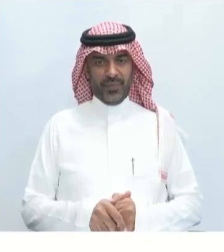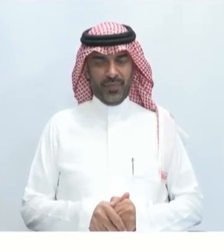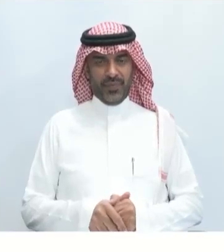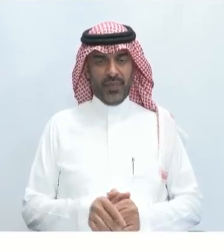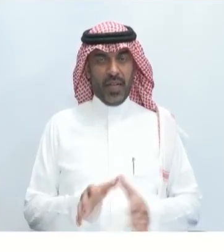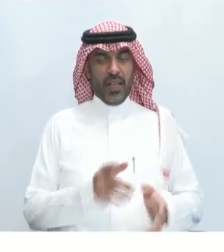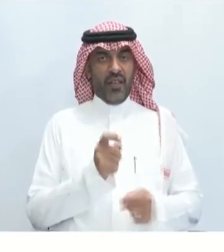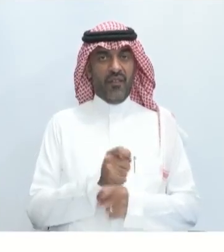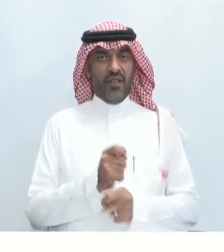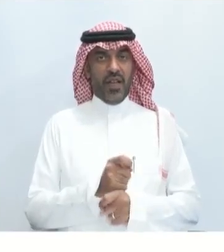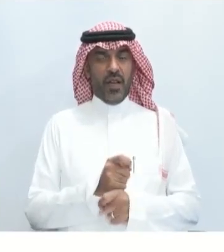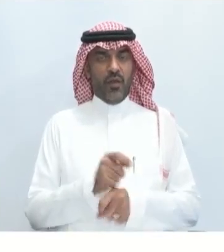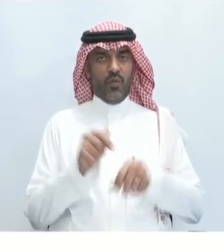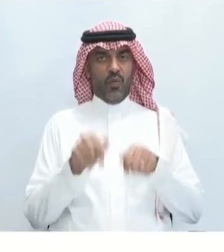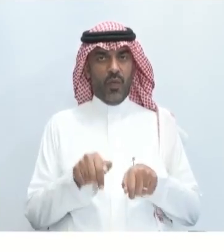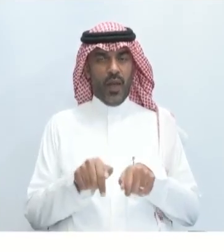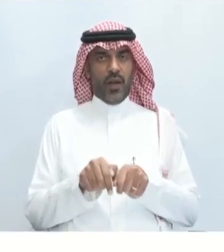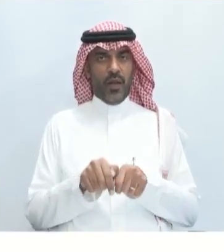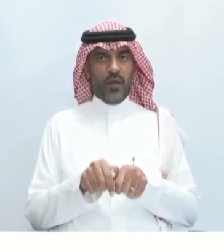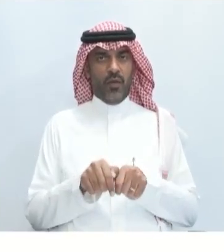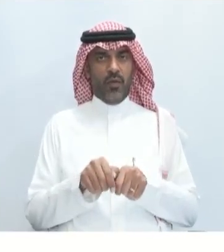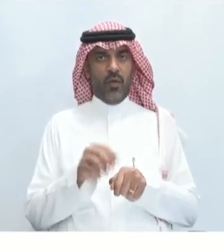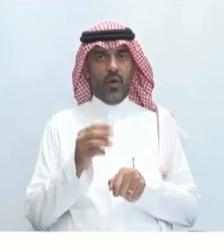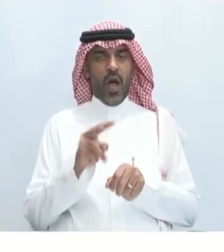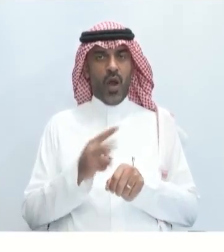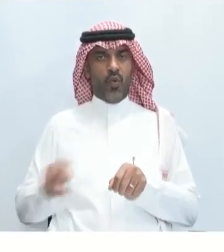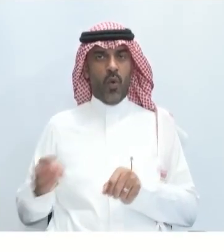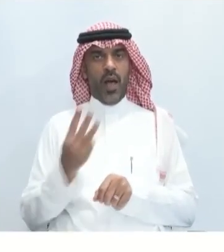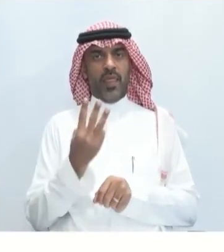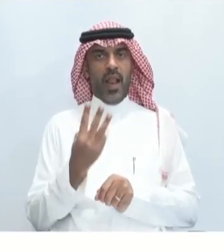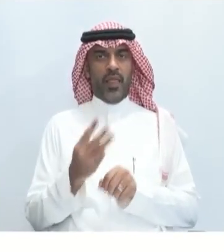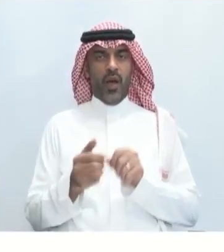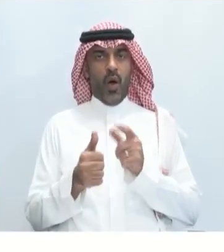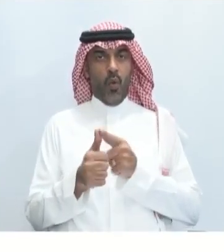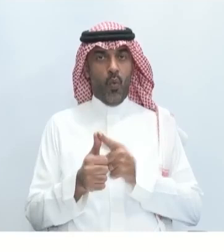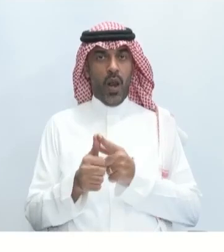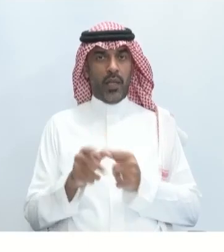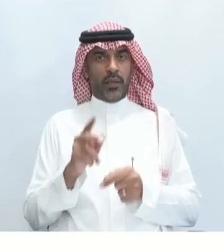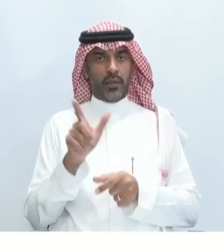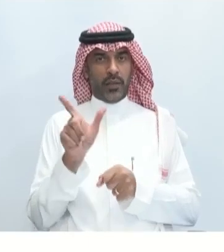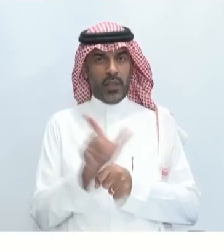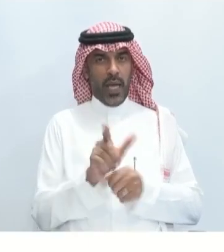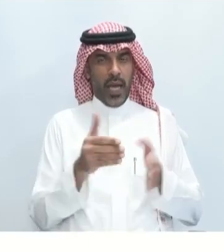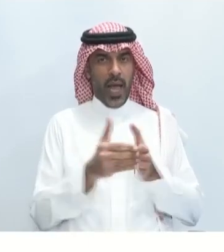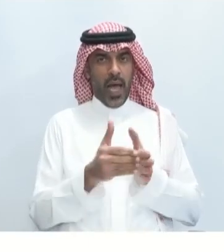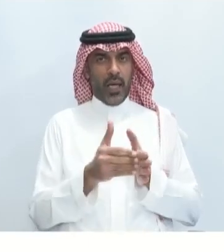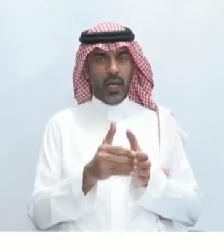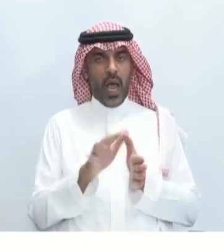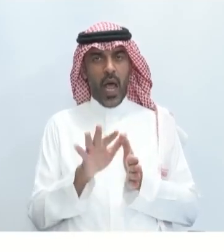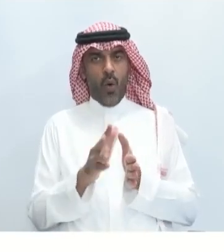الفعل المضارع كما عرفنا سابقا له ثلاثه انواع اما ان يكون صحيح الاخر او